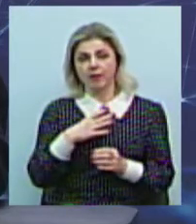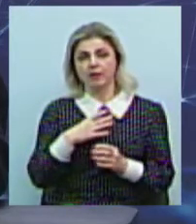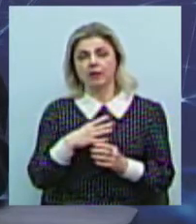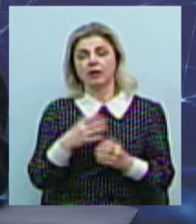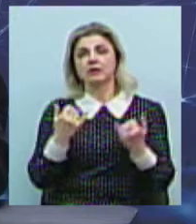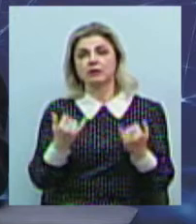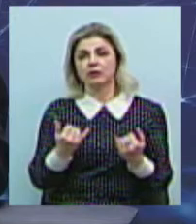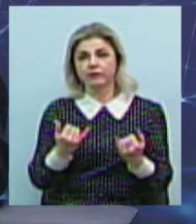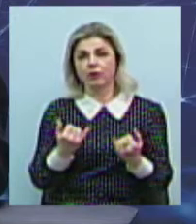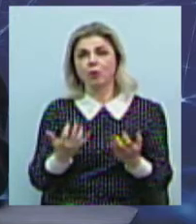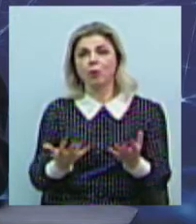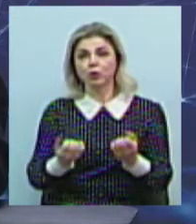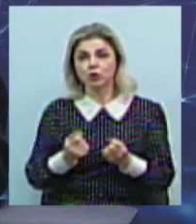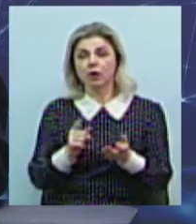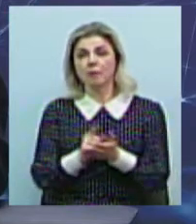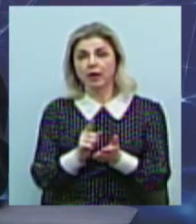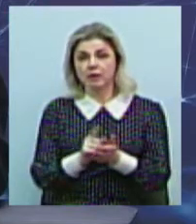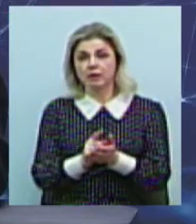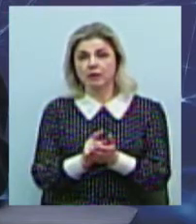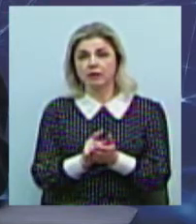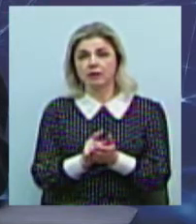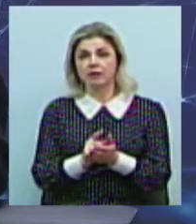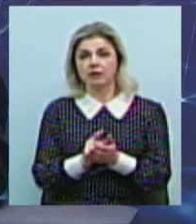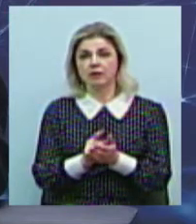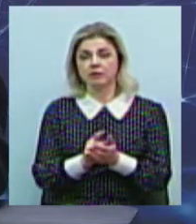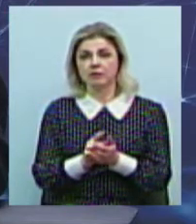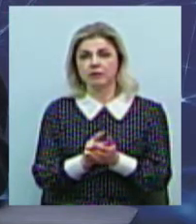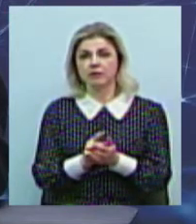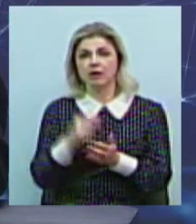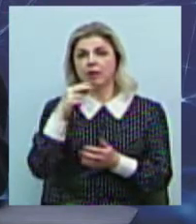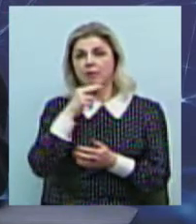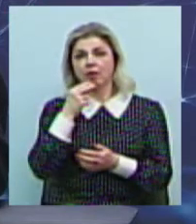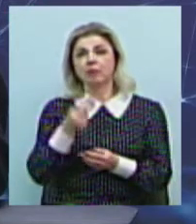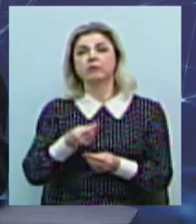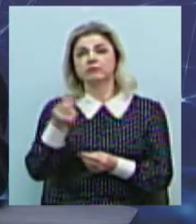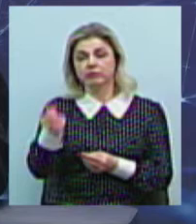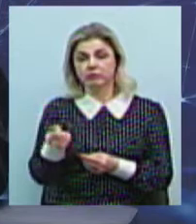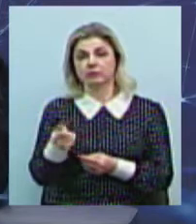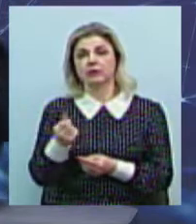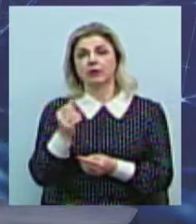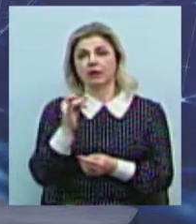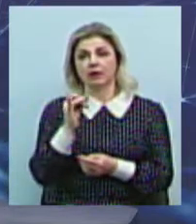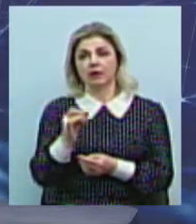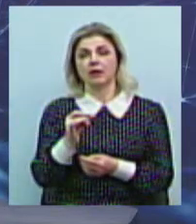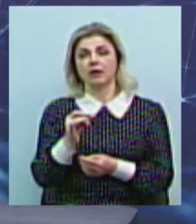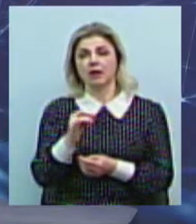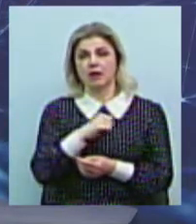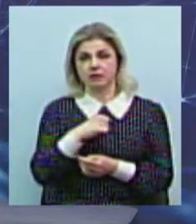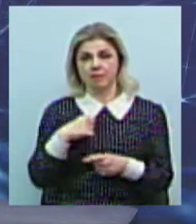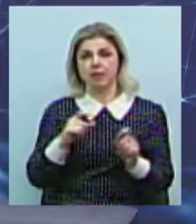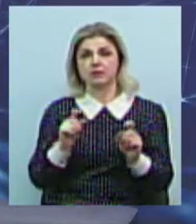А тепер ось получила пенсію, поклала на медикаменти, положила на дрова, а сама